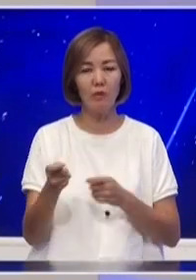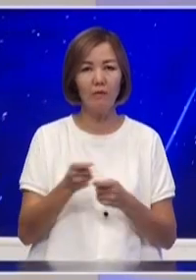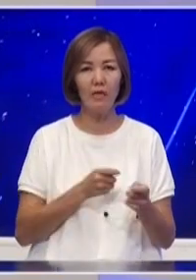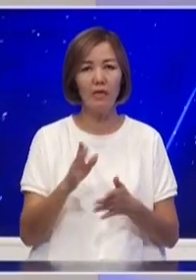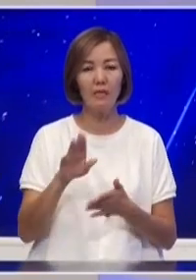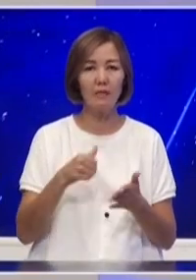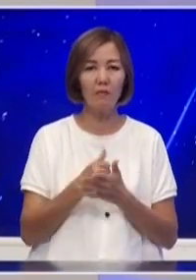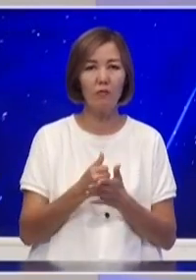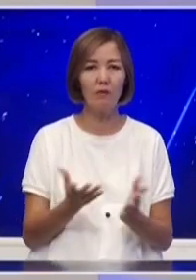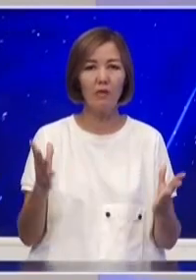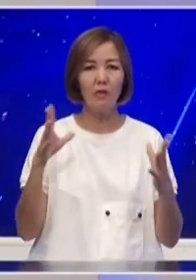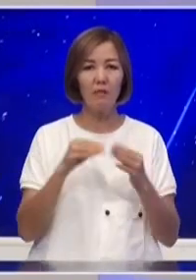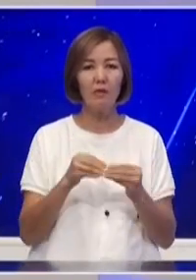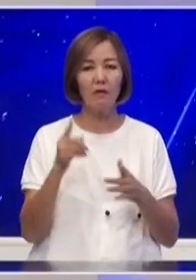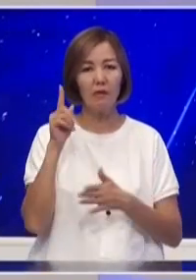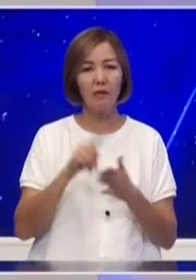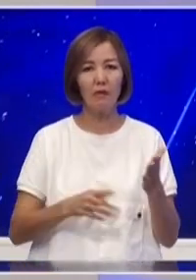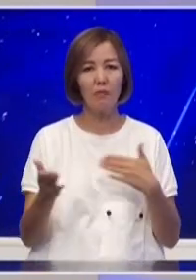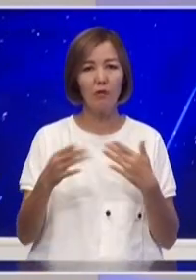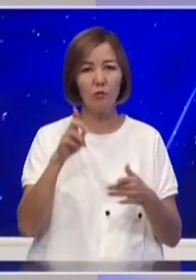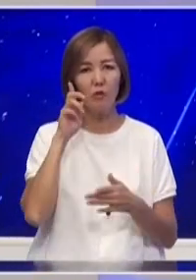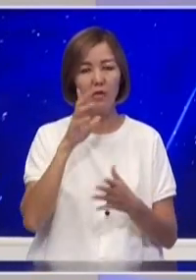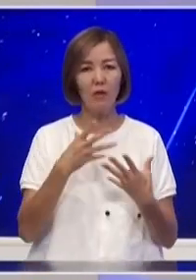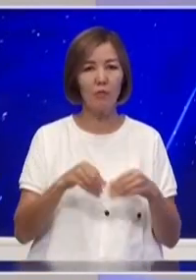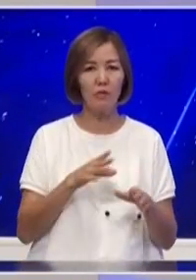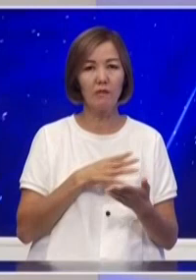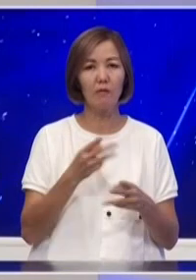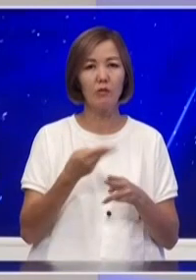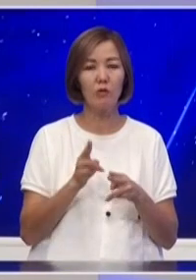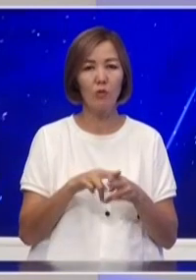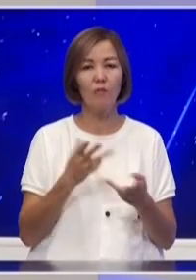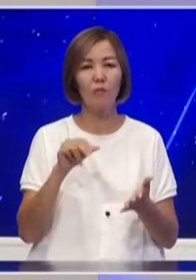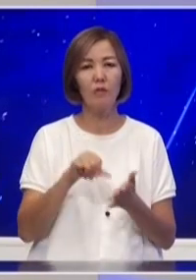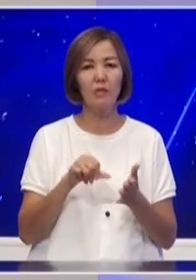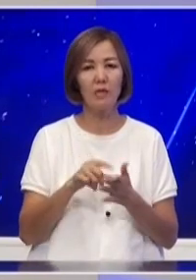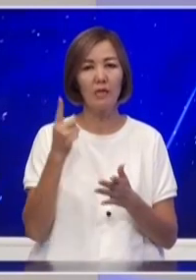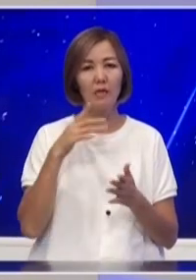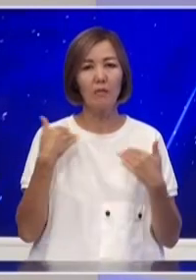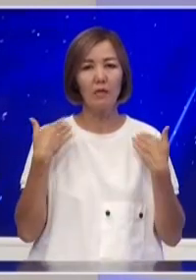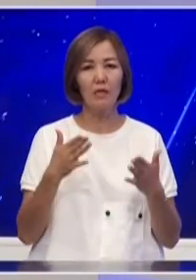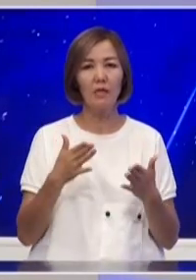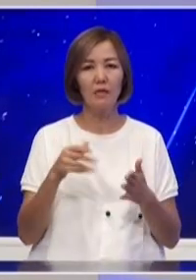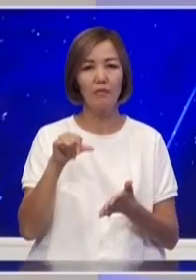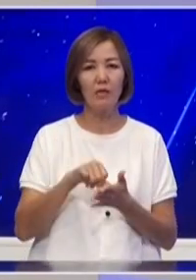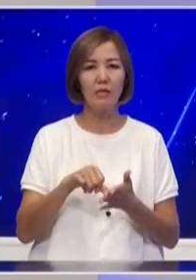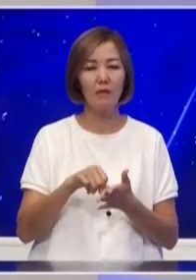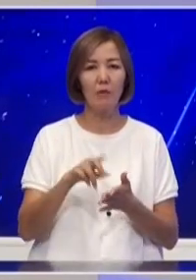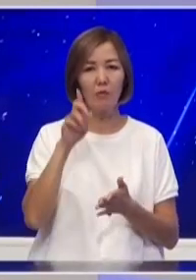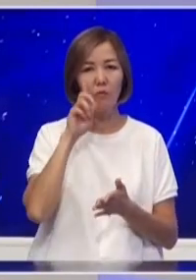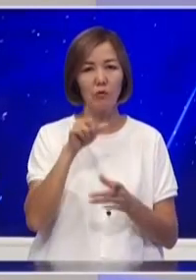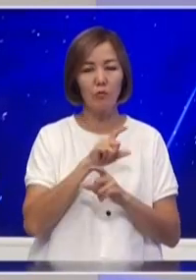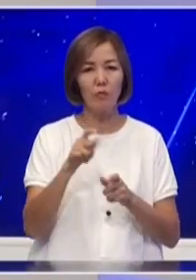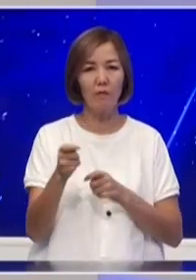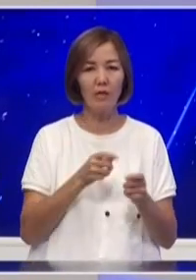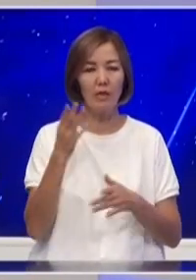управления, основанного на взаимном доверии между государством и обществом. К слову, инициаторы семинара стали представители Академии